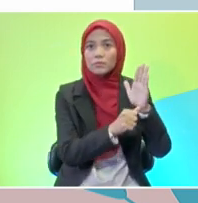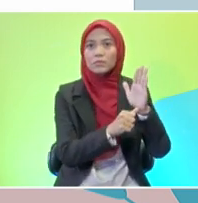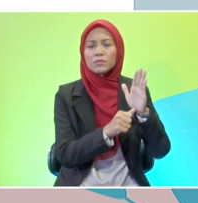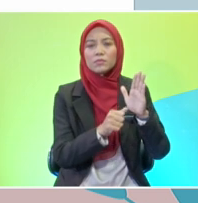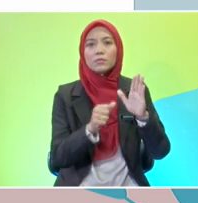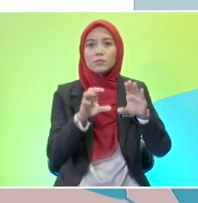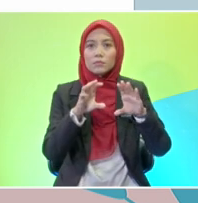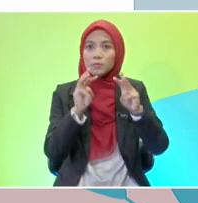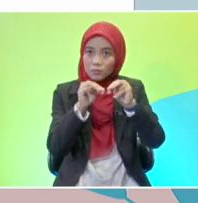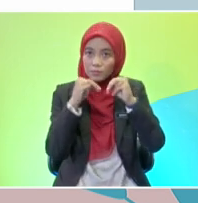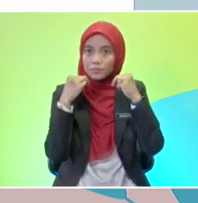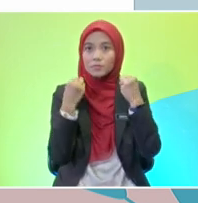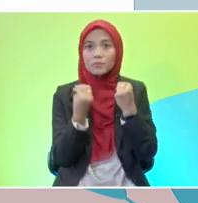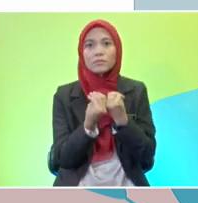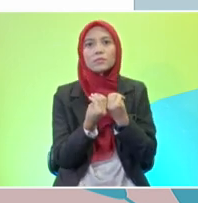lain